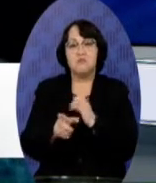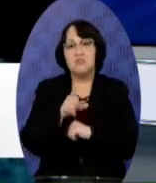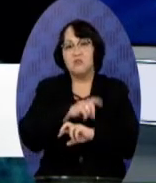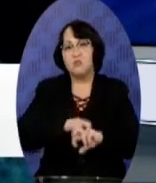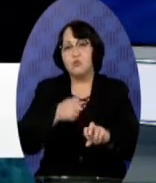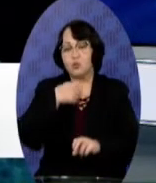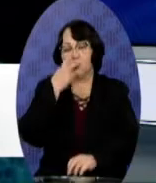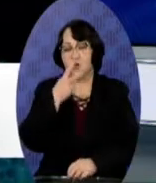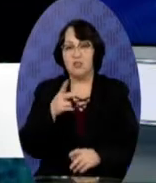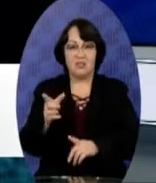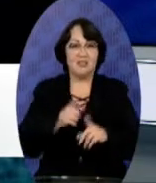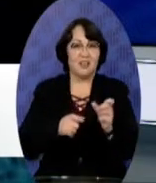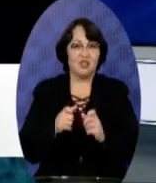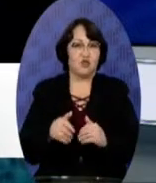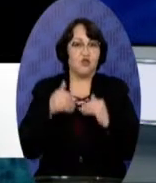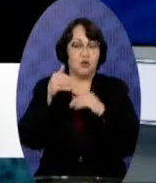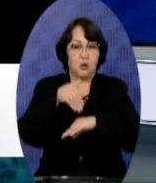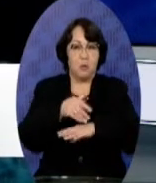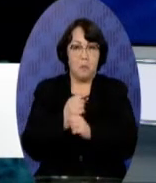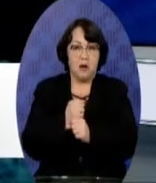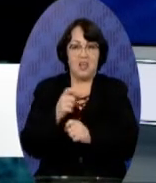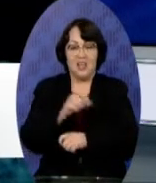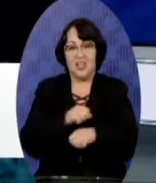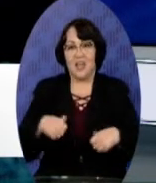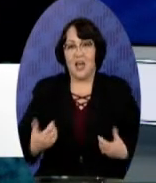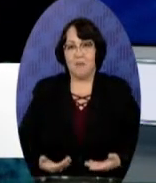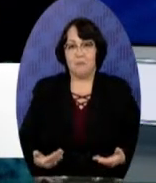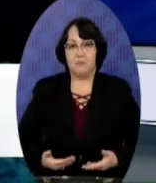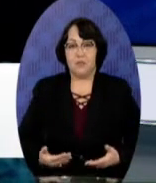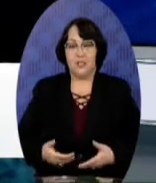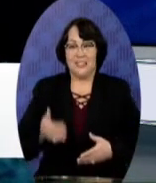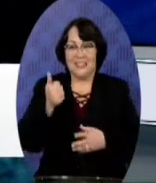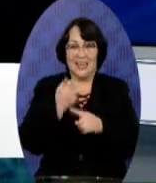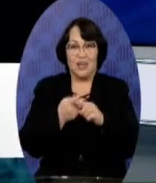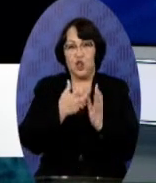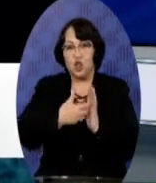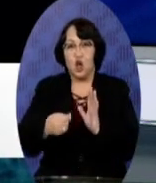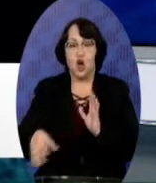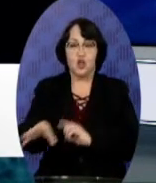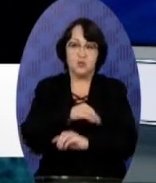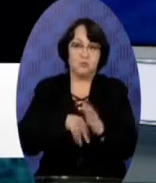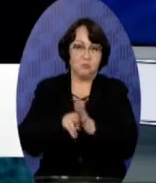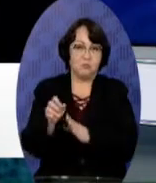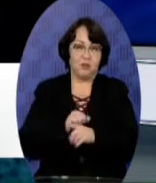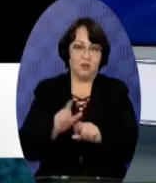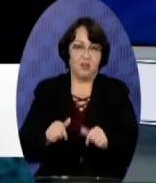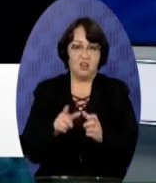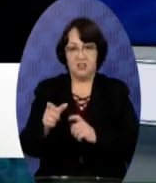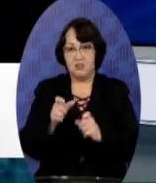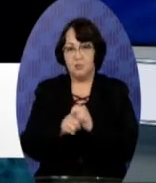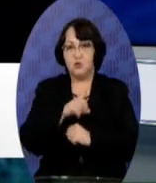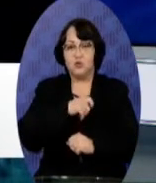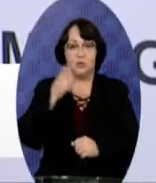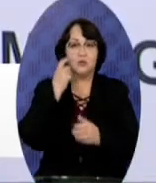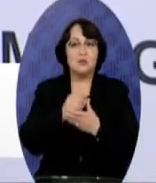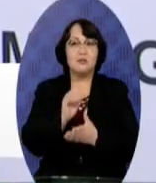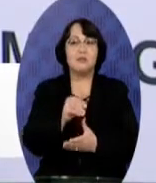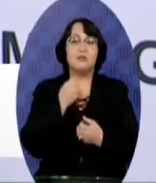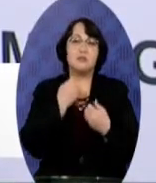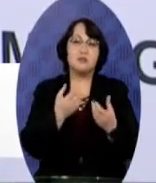өсөлтийг тогтворжуулж иргэдийн амжиргаанд эргээр нөлөөлөх орчныг бүрдүүлэхэд анхаарах нь чухал байгаа гэж мөн эдийн засагчдийн зүгээс сануулж байгаа юм.